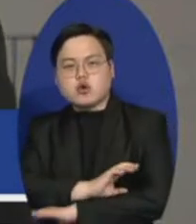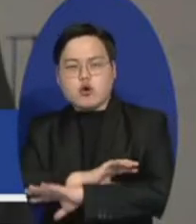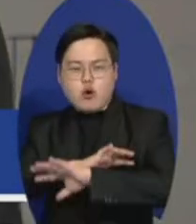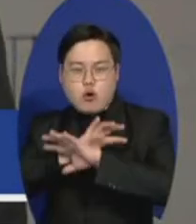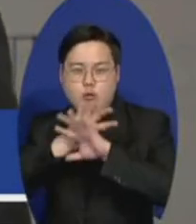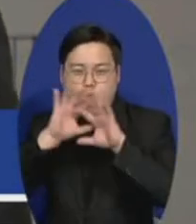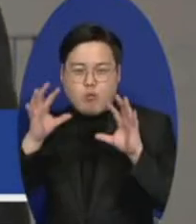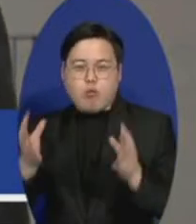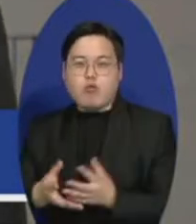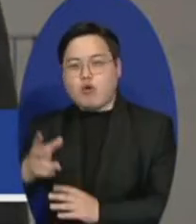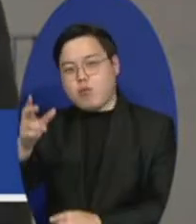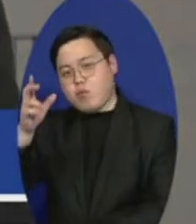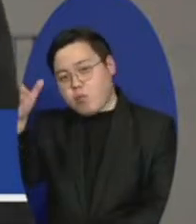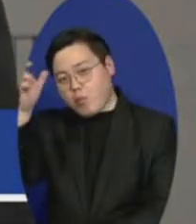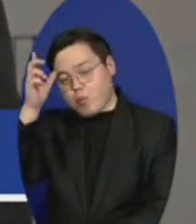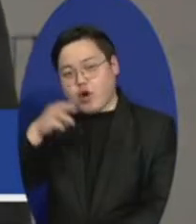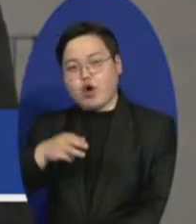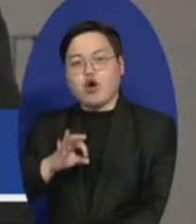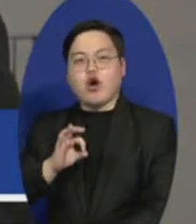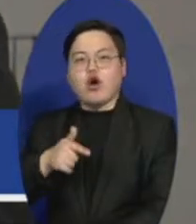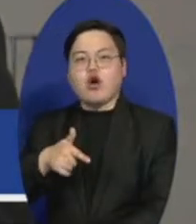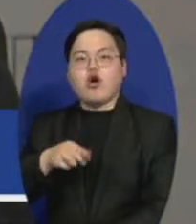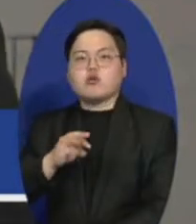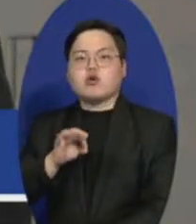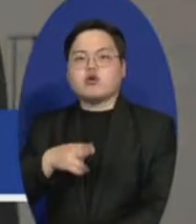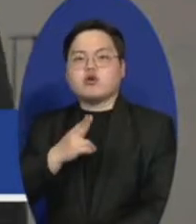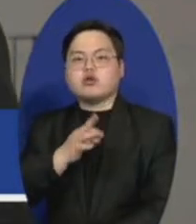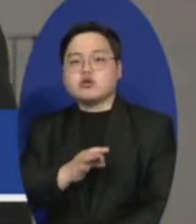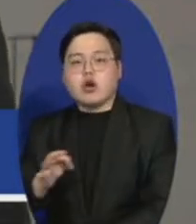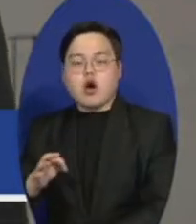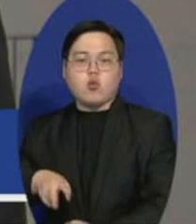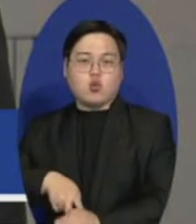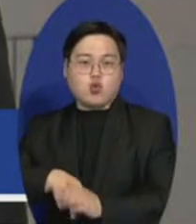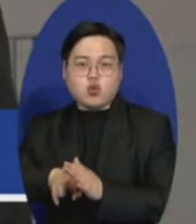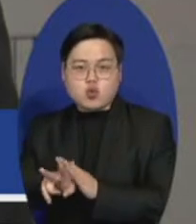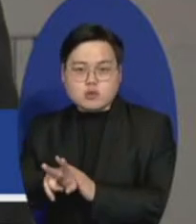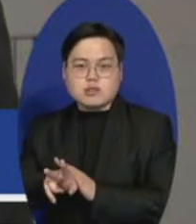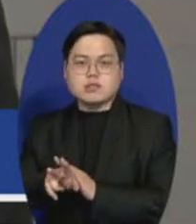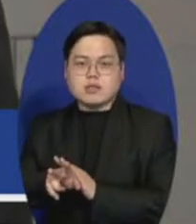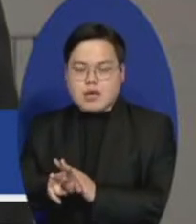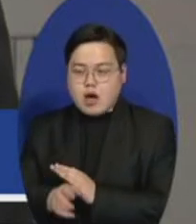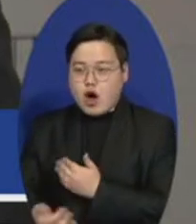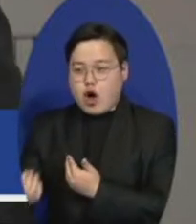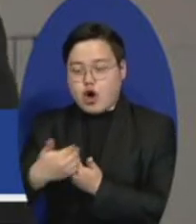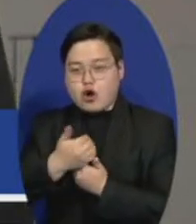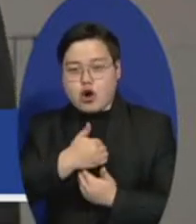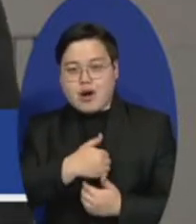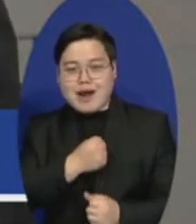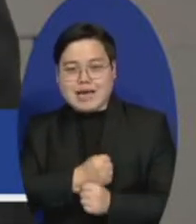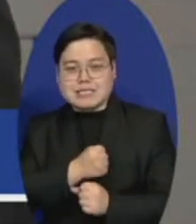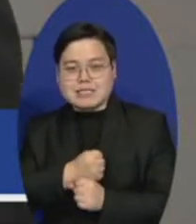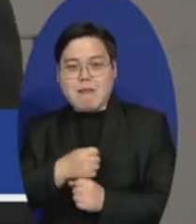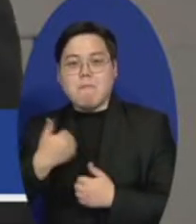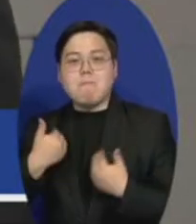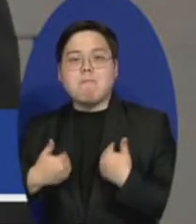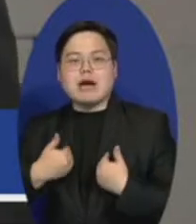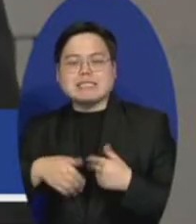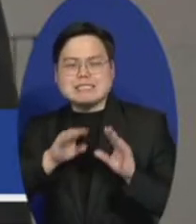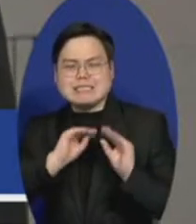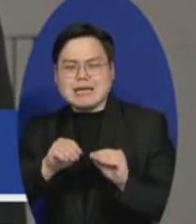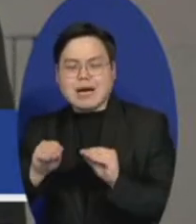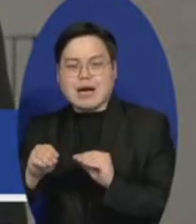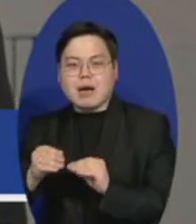бүхлөтэн боловсролын тогтолцоог би болгож, яг энэ боловсролын тогтолцоонд одоо ажиллах энэ багш боловсон хүчнийг сургахад бол энэ сургууль маш